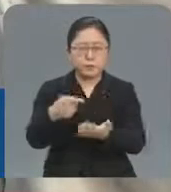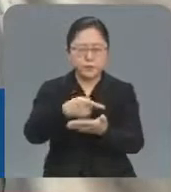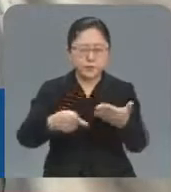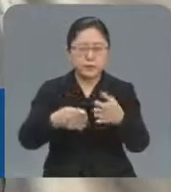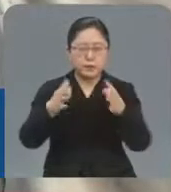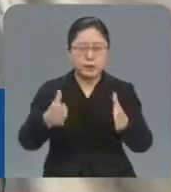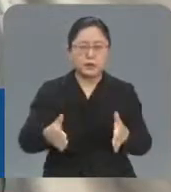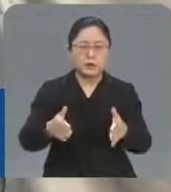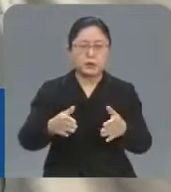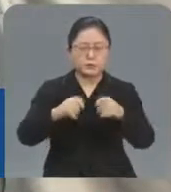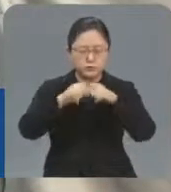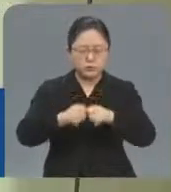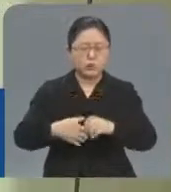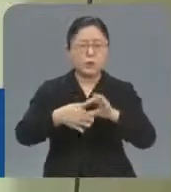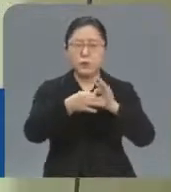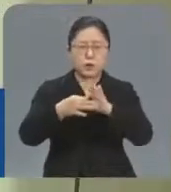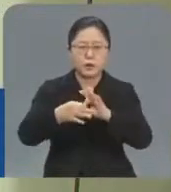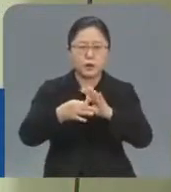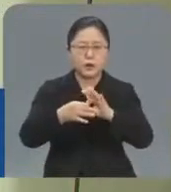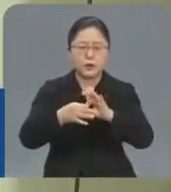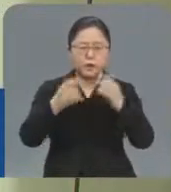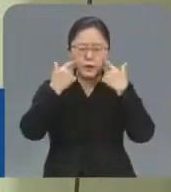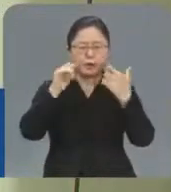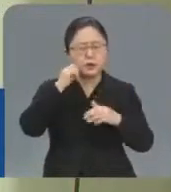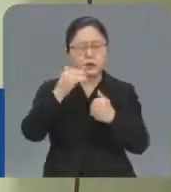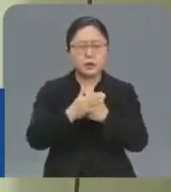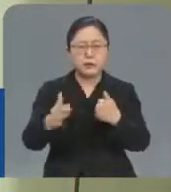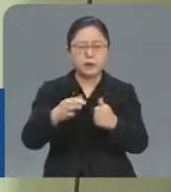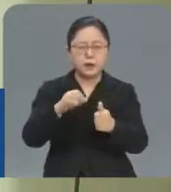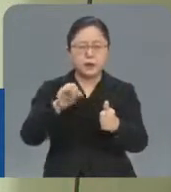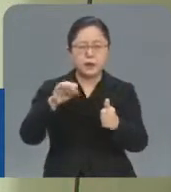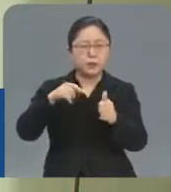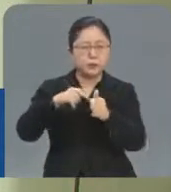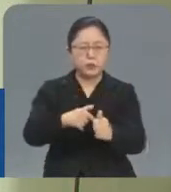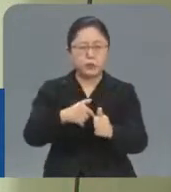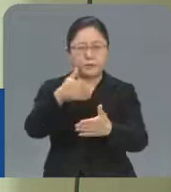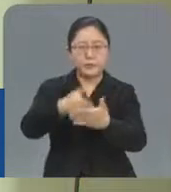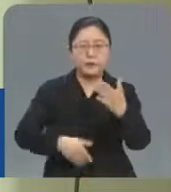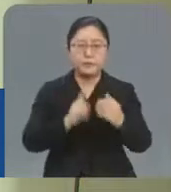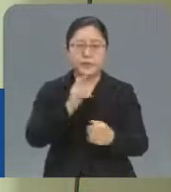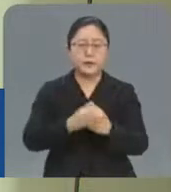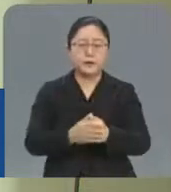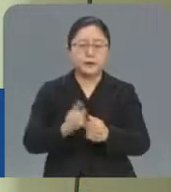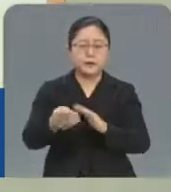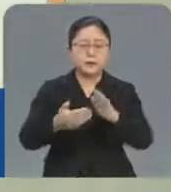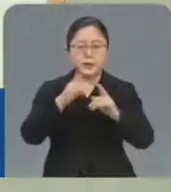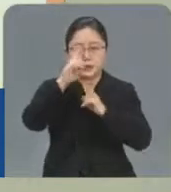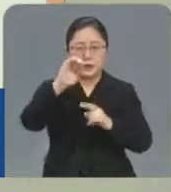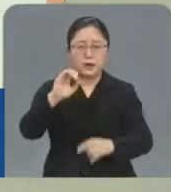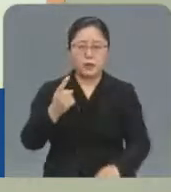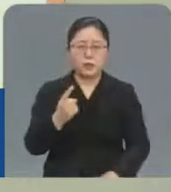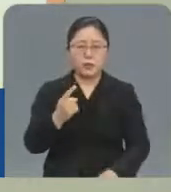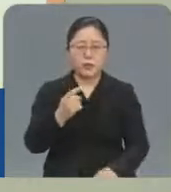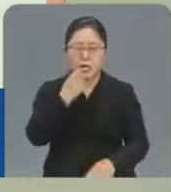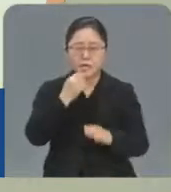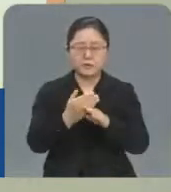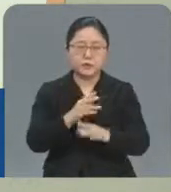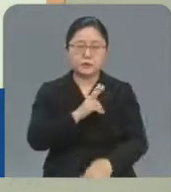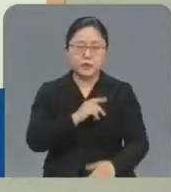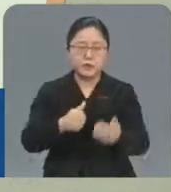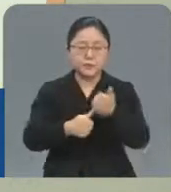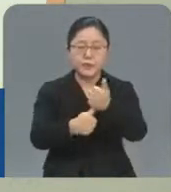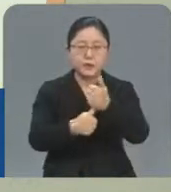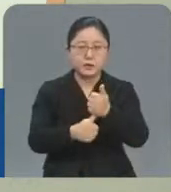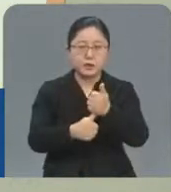사이에 구체적인 인과관계 성립이 어려워서 청구 대상에서 제외했다고 밝혔습니다. 이 앞서 이계호 더불어민주당 의원의 수행비서